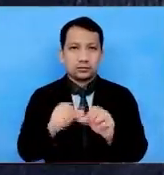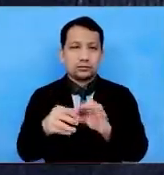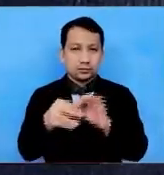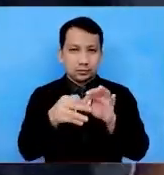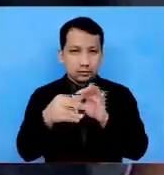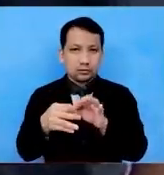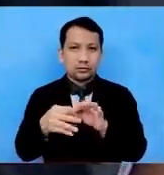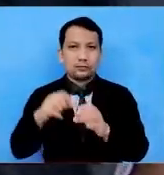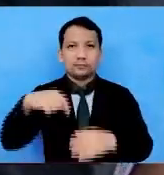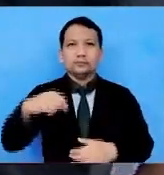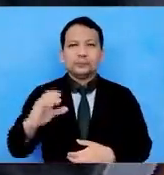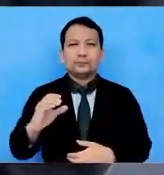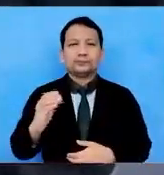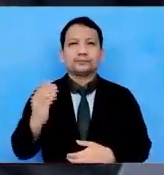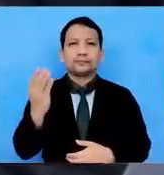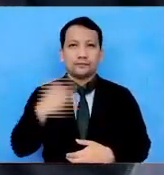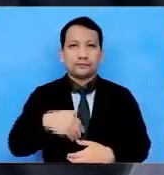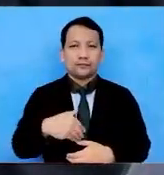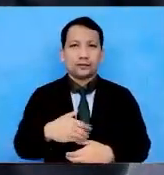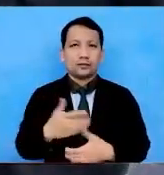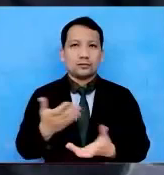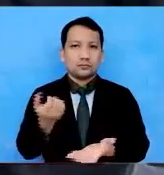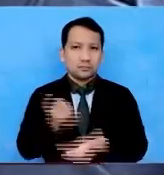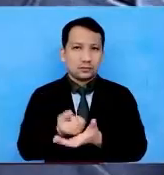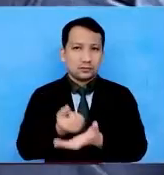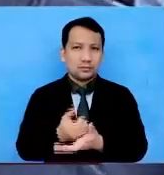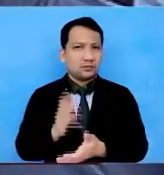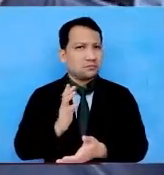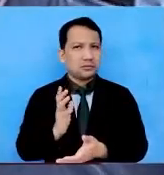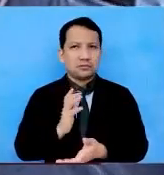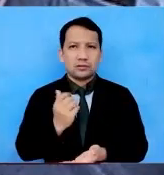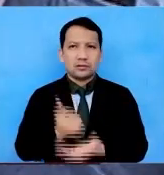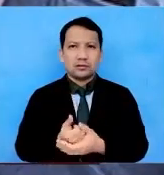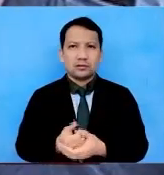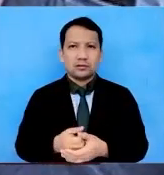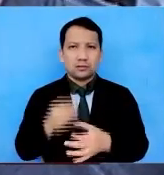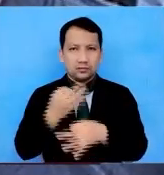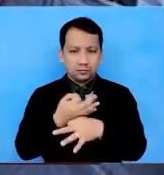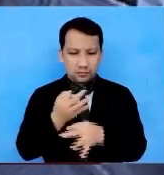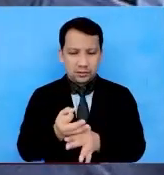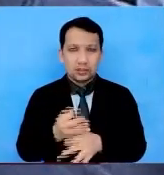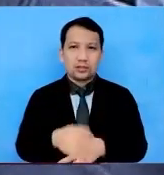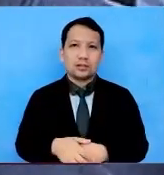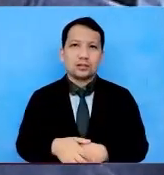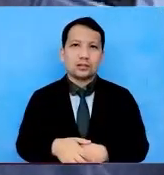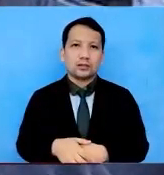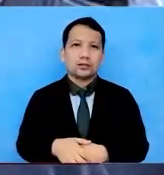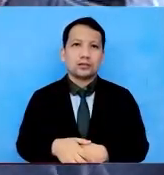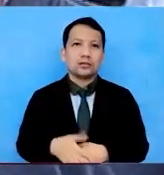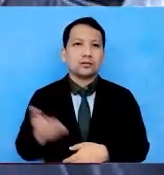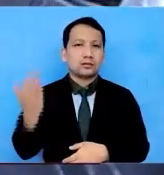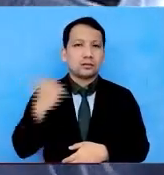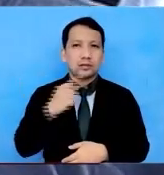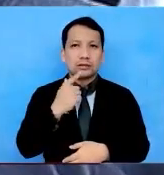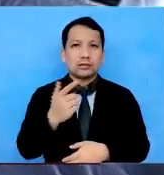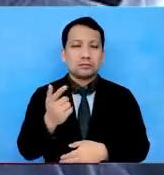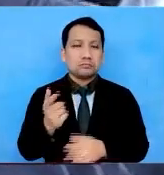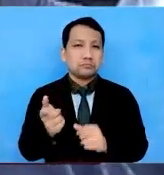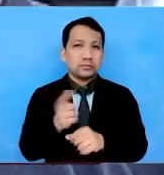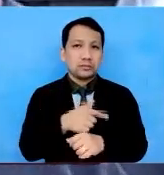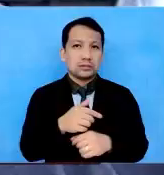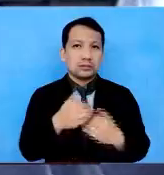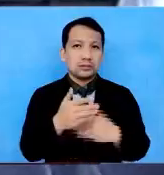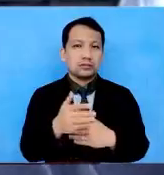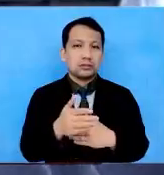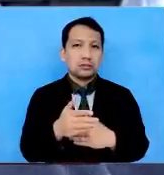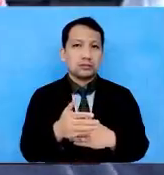sa Quezon City, mas maayos na rin daw ang kita niya rito. Pitch na. Di tulad sa dati,